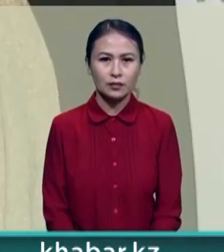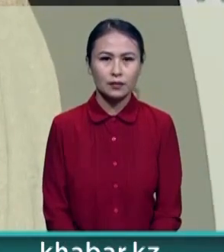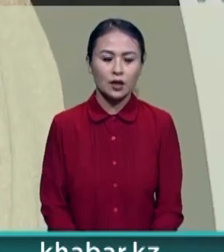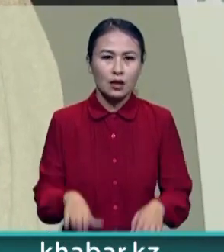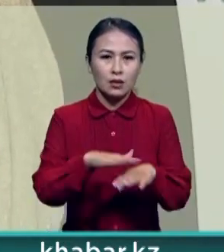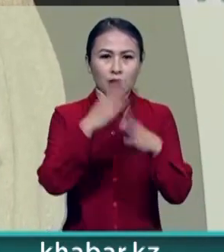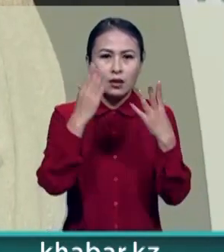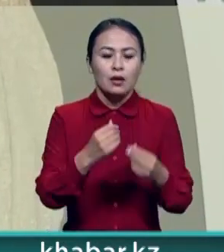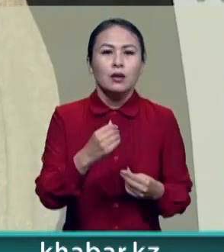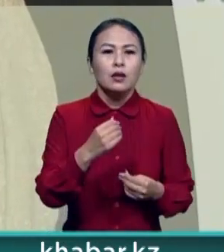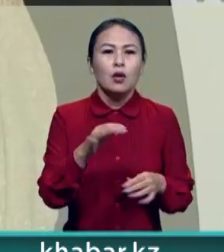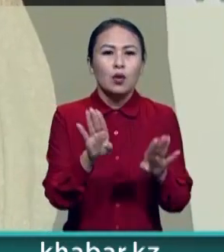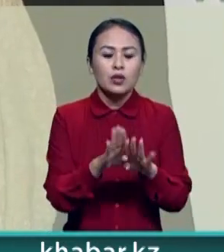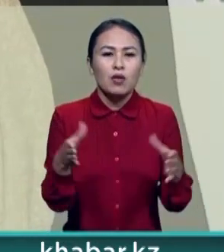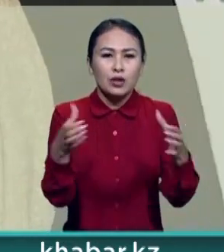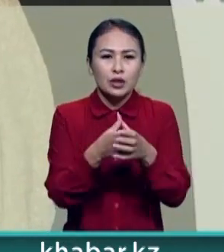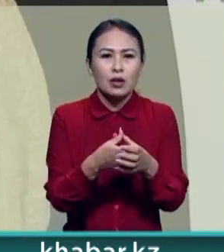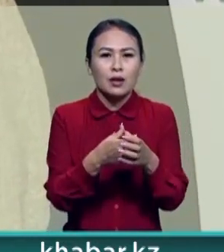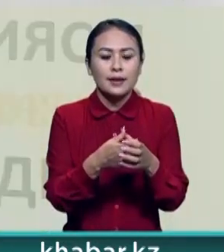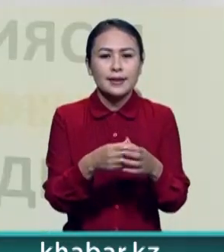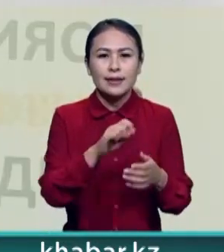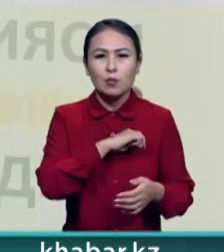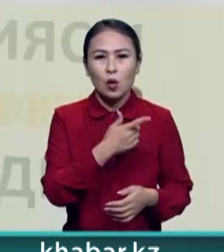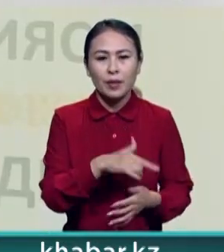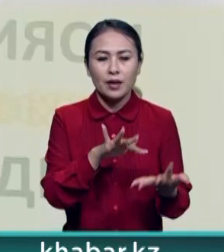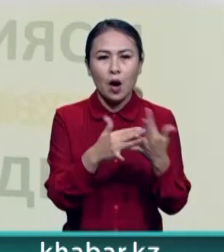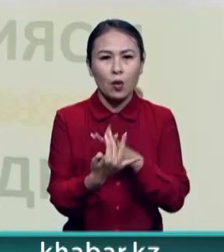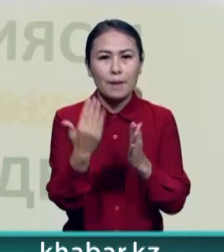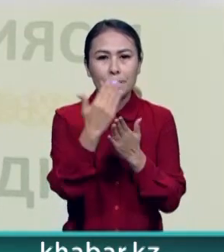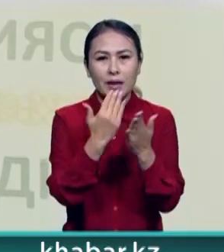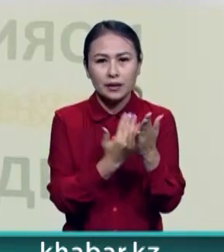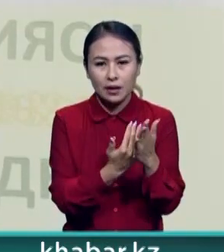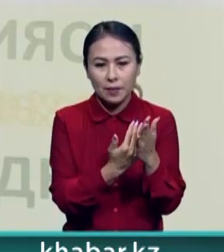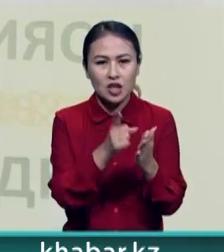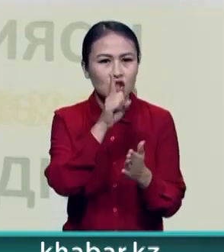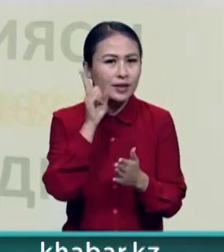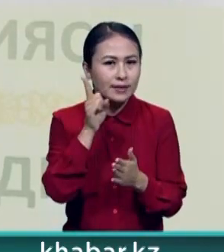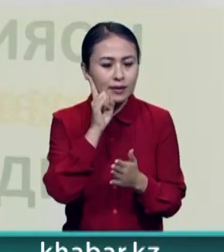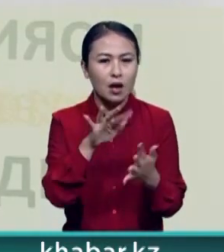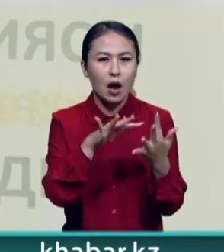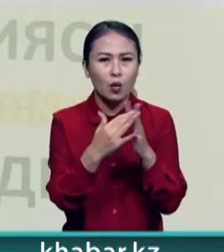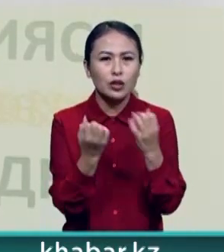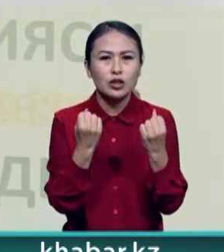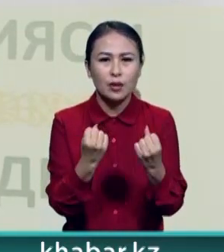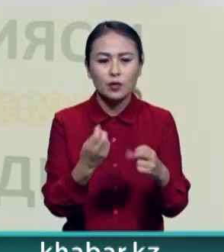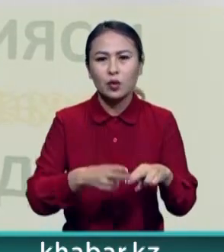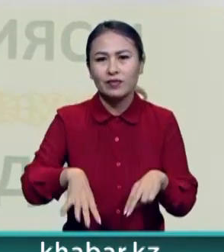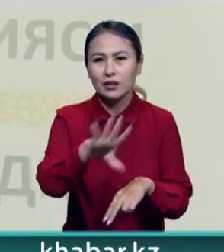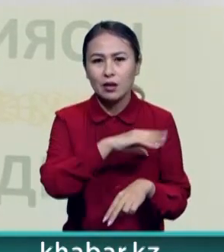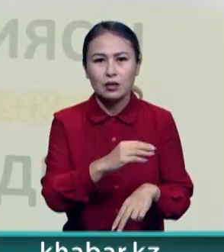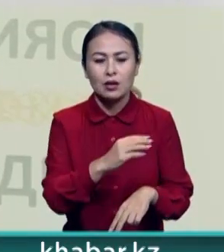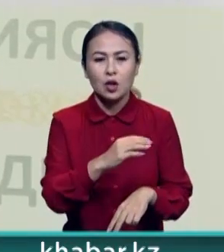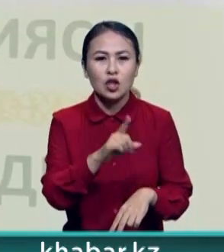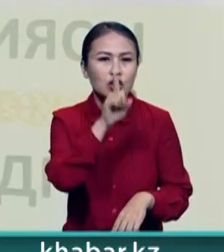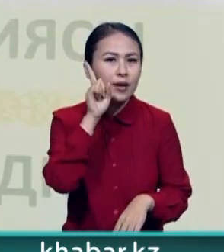Қайырлы күн, Динара. Форумға жиналғандар дипломмен ауылға бағдарламасы жастарды ауылда ұстап тұруға аса ықпал еткен жоқ.